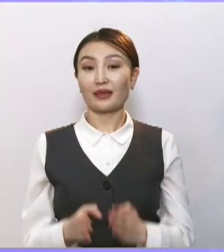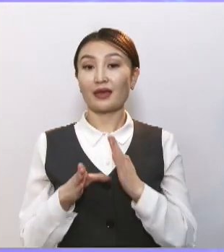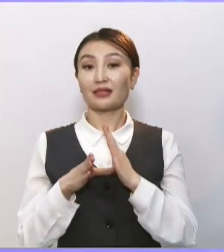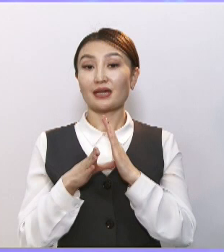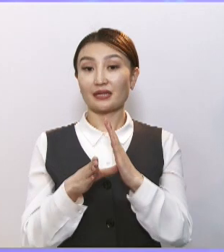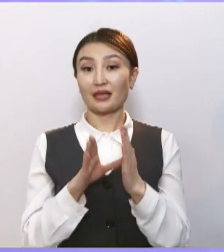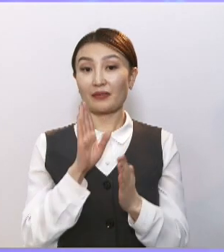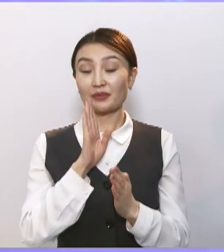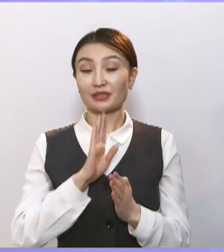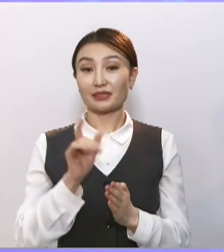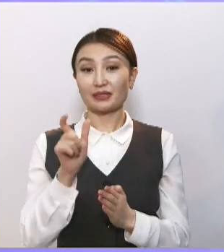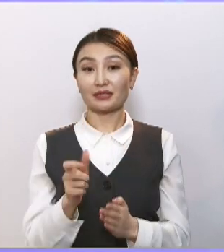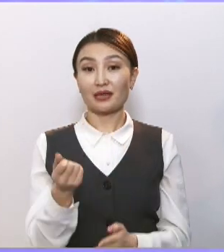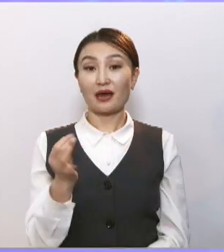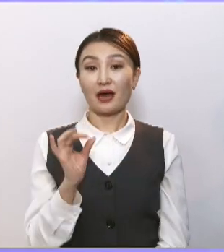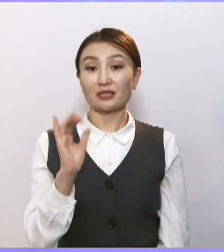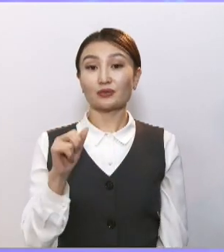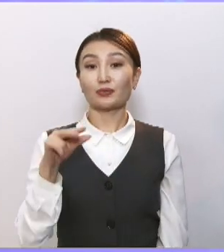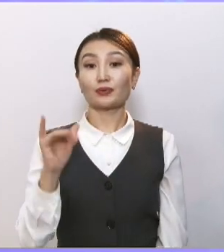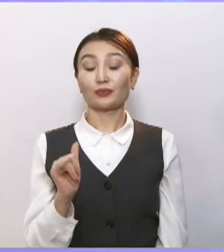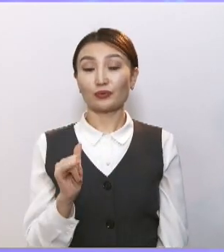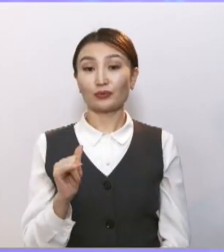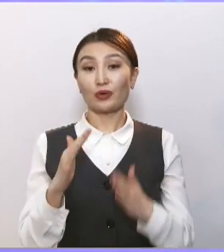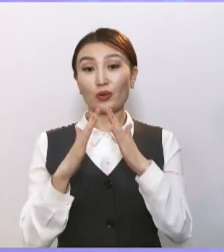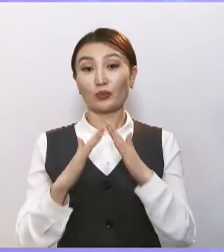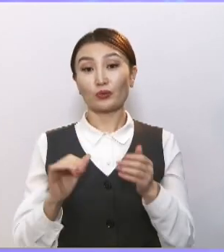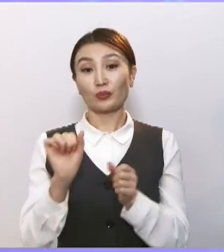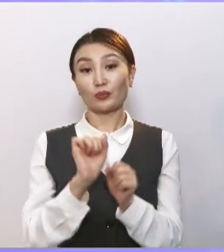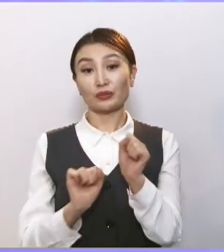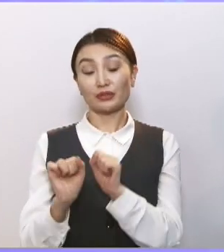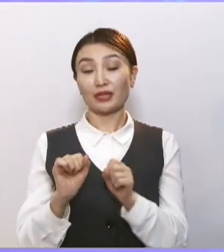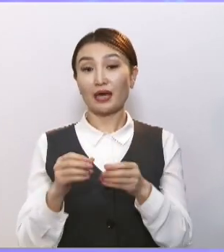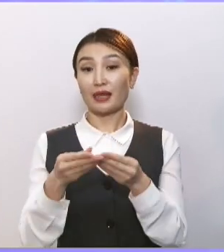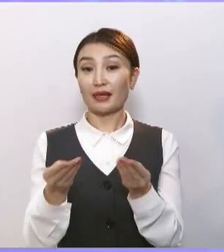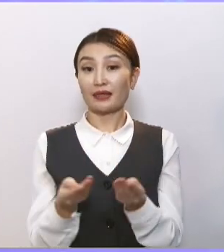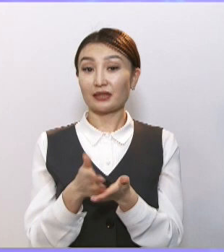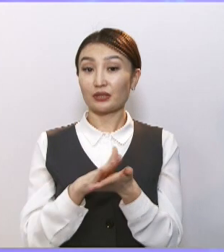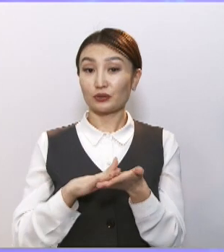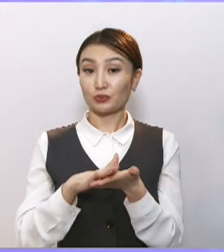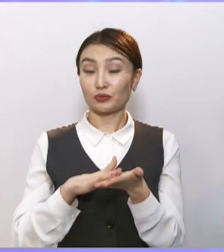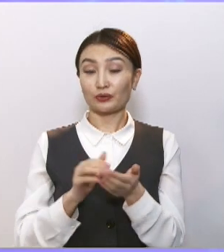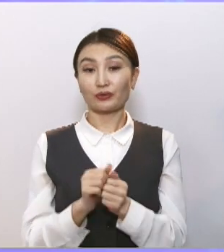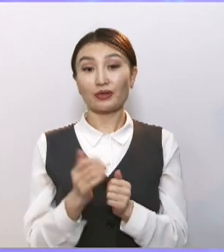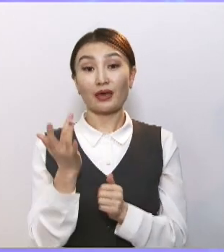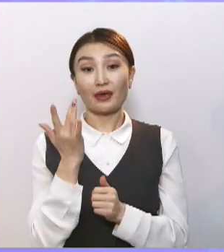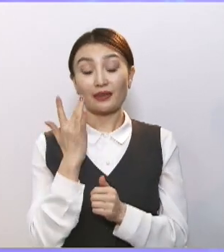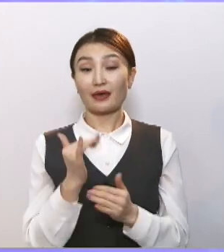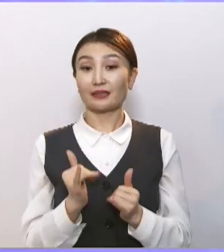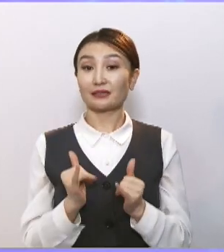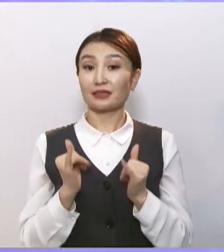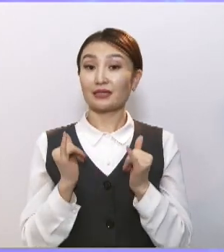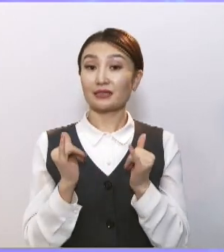Жардамчы кыз Айсулуу үйдү жыйнайт, идиш жууйт, дайым